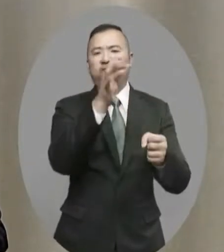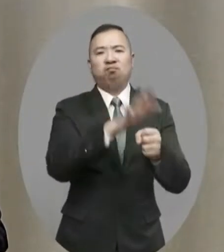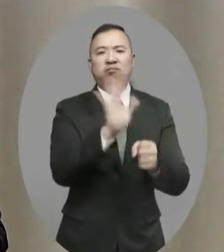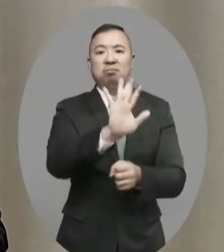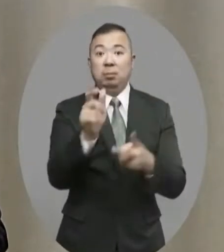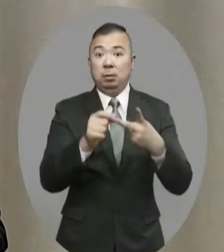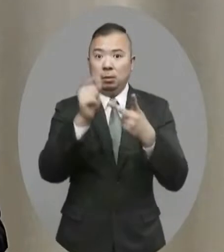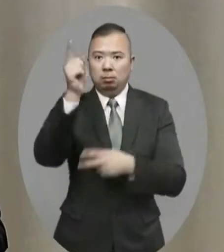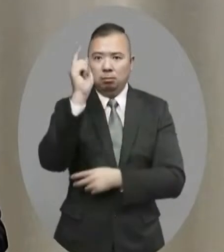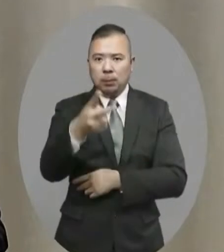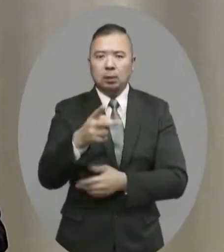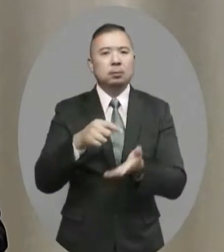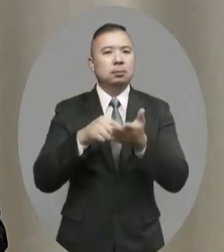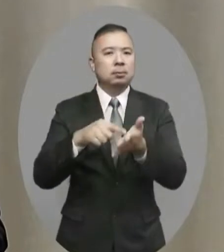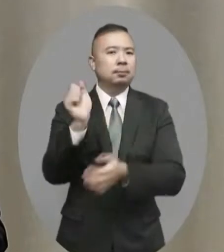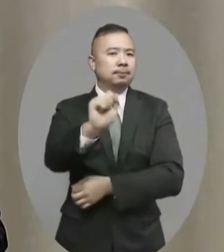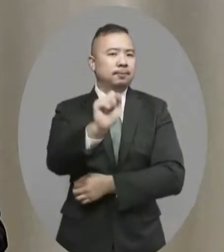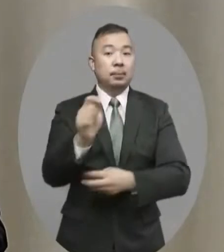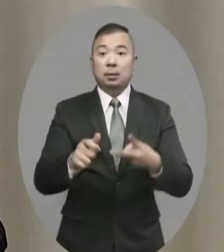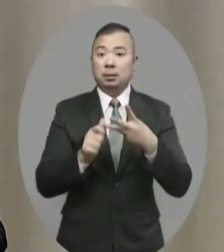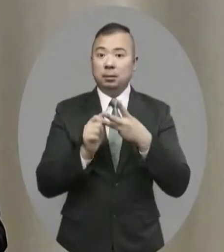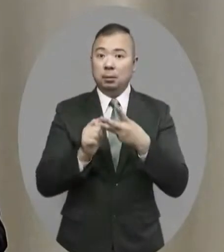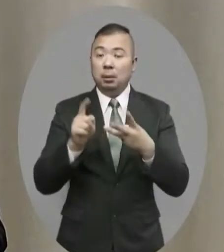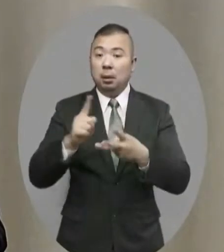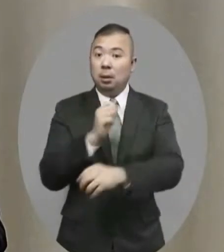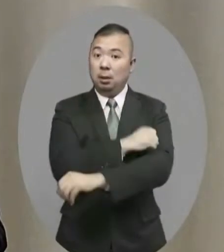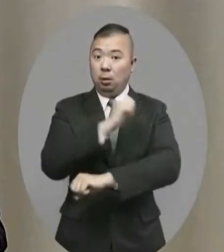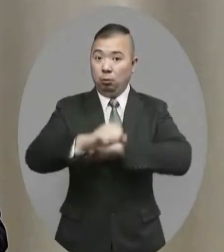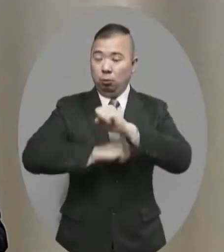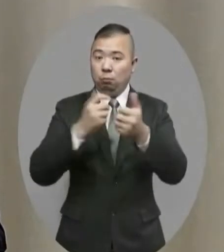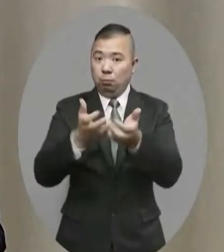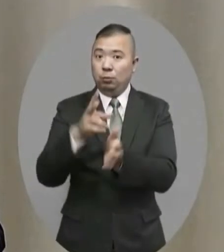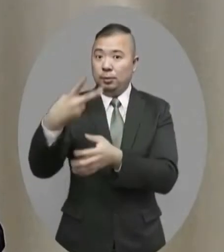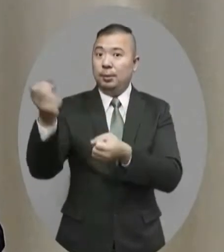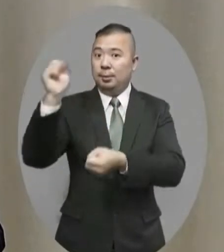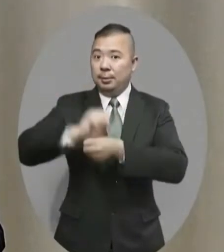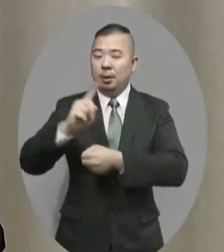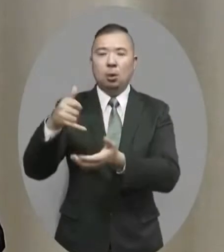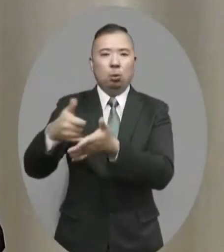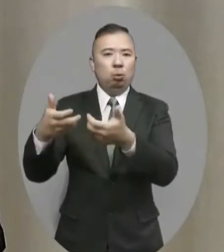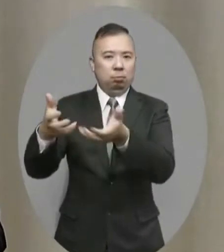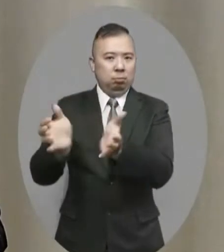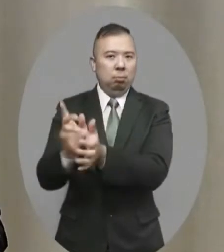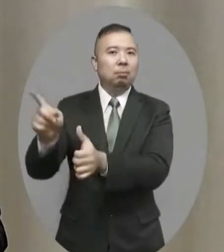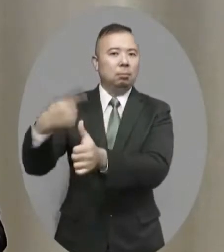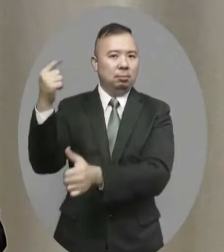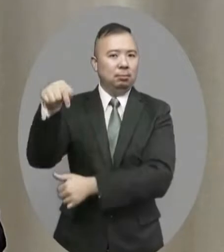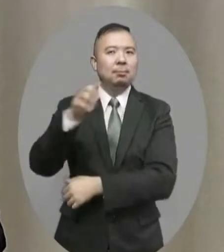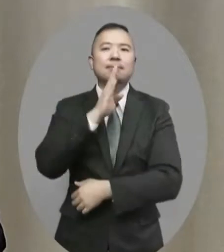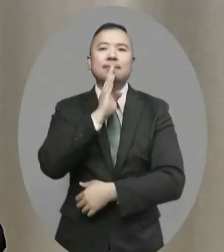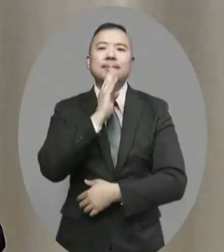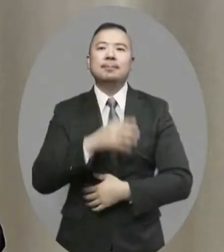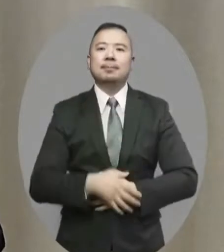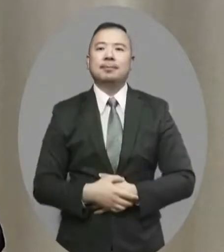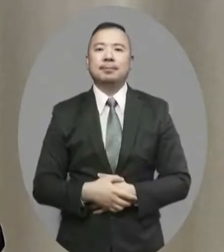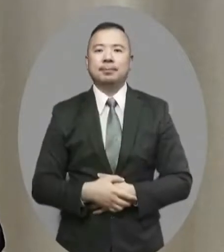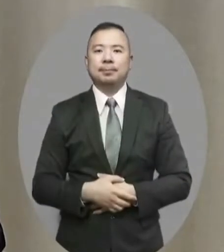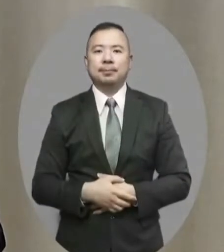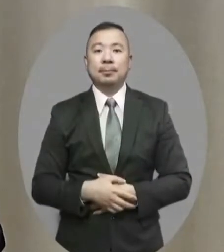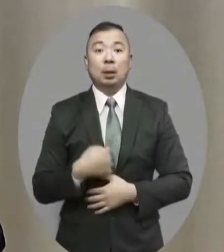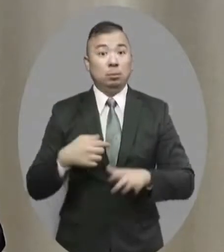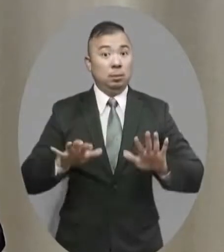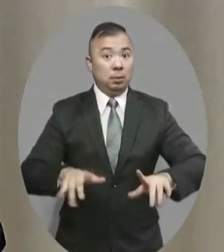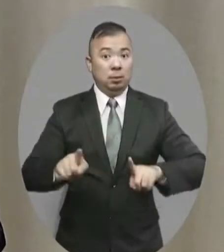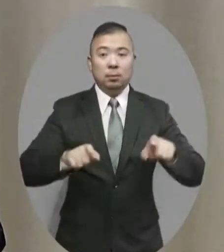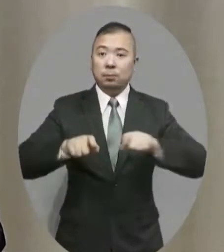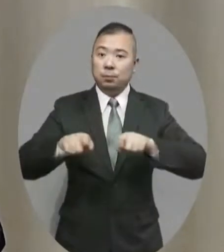取补贴。那劳动部呢，这边在设定一个就是弱势优先，弱势优先。那所以我们目前规划